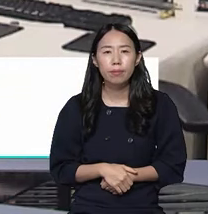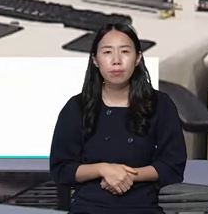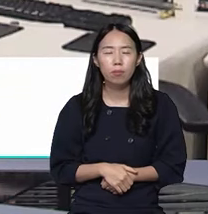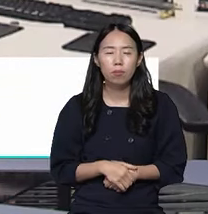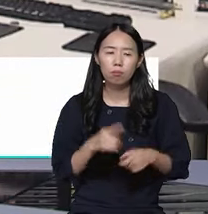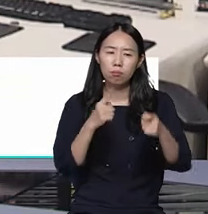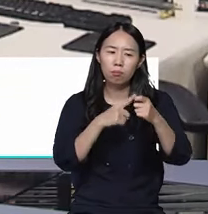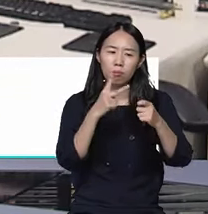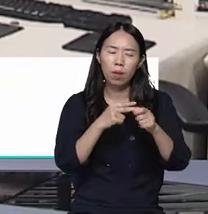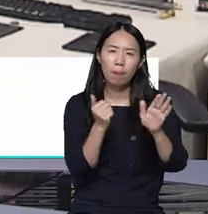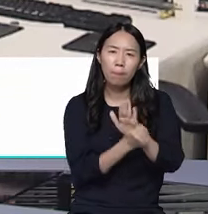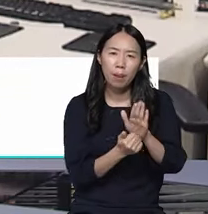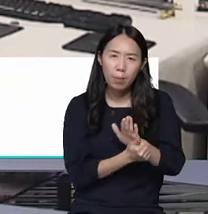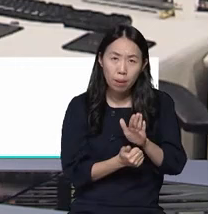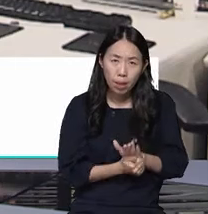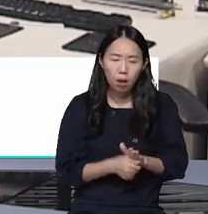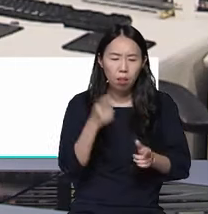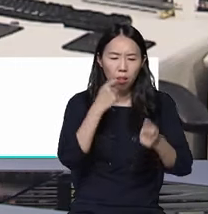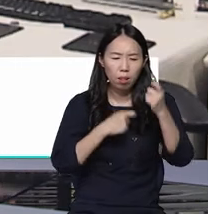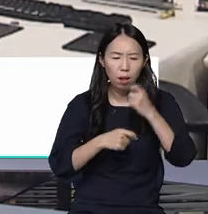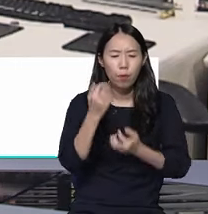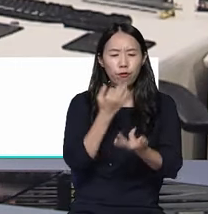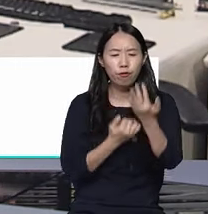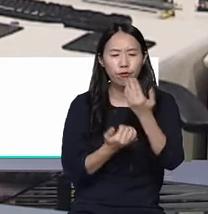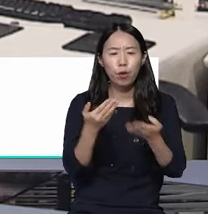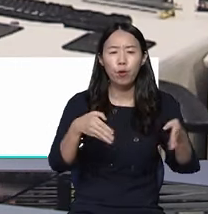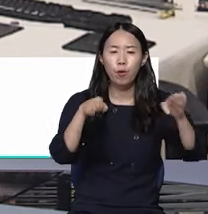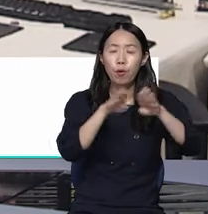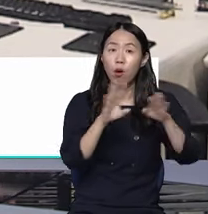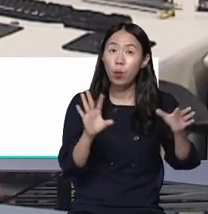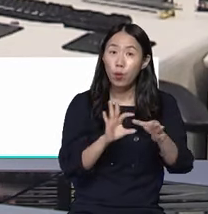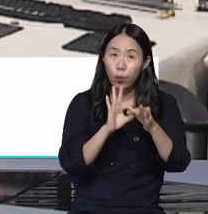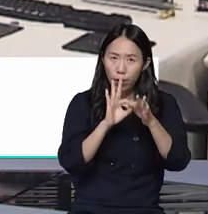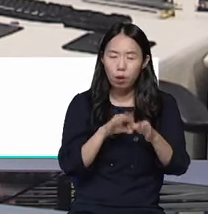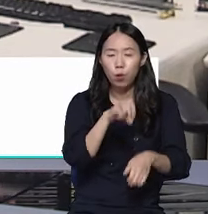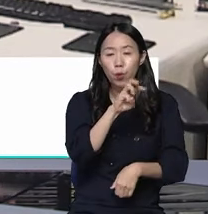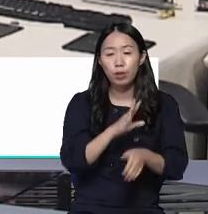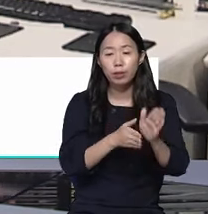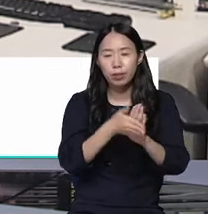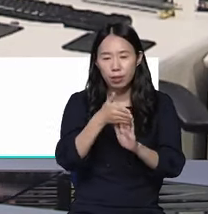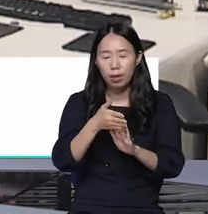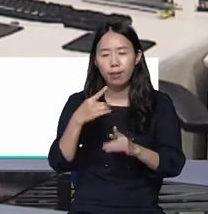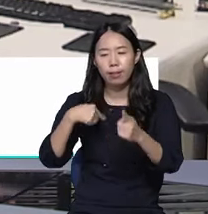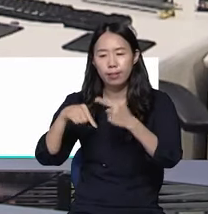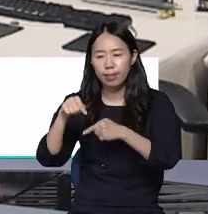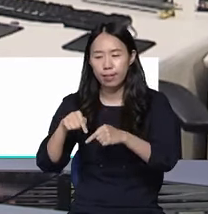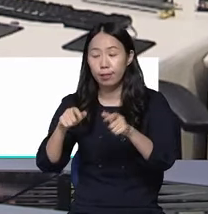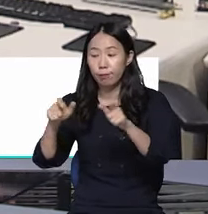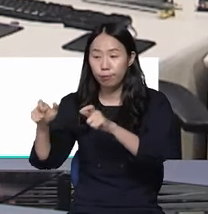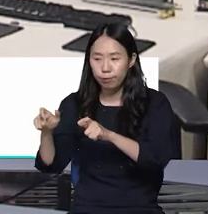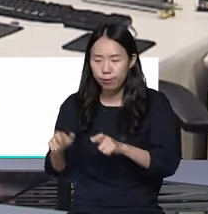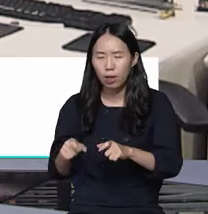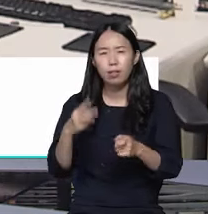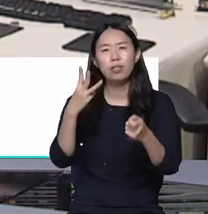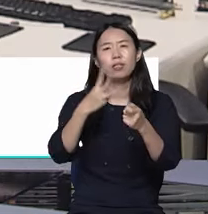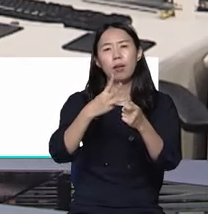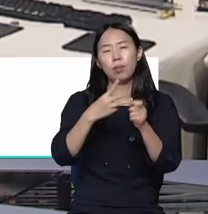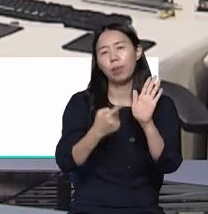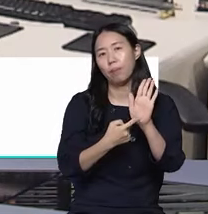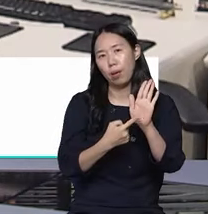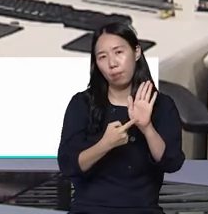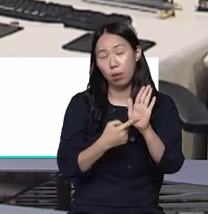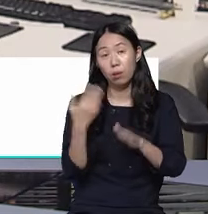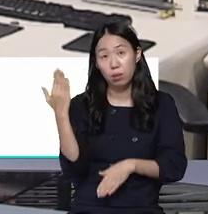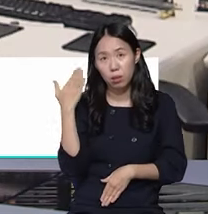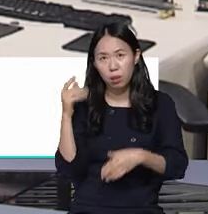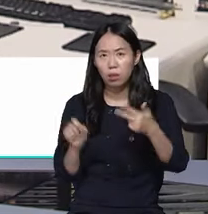두 번이나 좌초된 광주 자원해소 시설 입지를 두고 광주시와 자치구가 세 번째 공모를 진행하고 있습니다. 지난